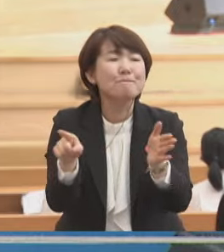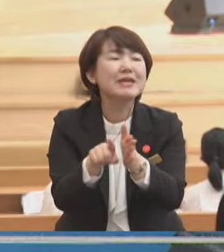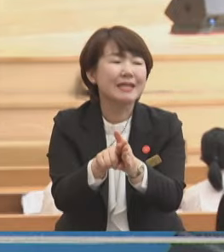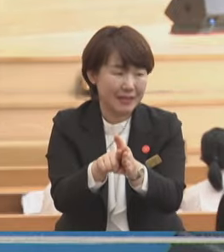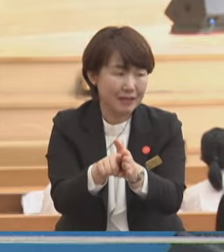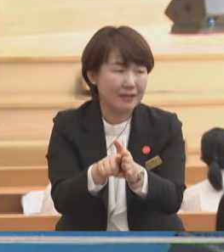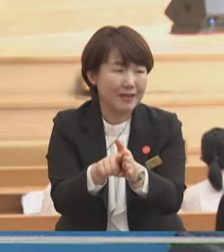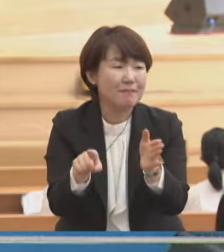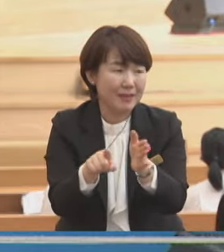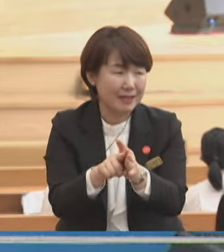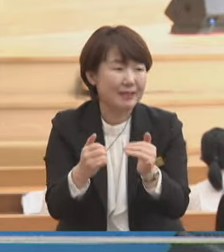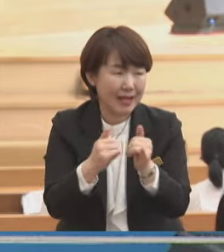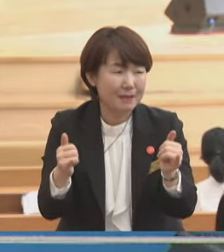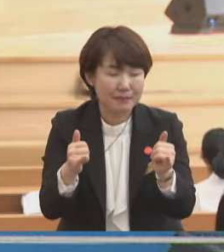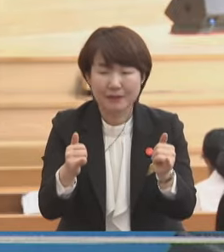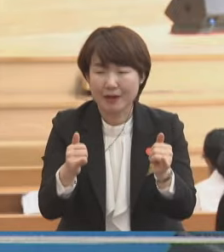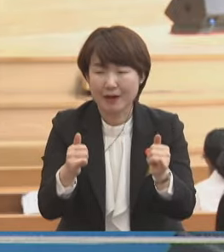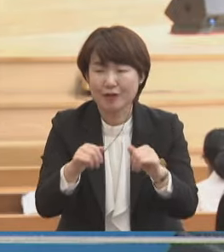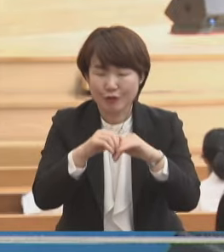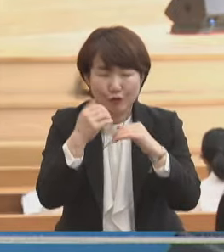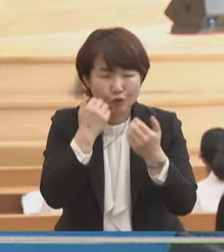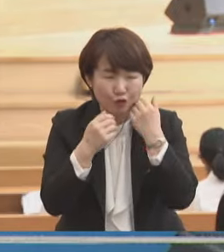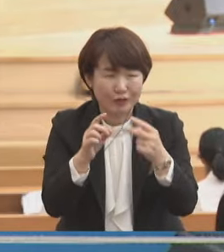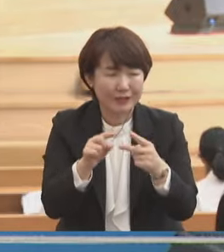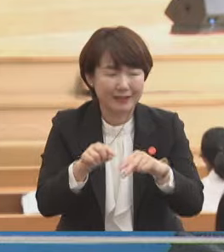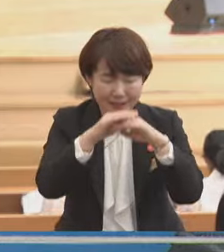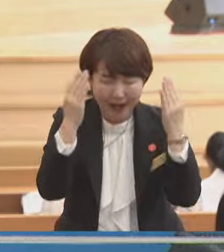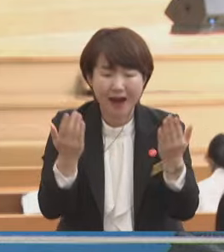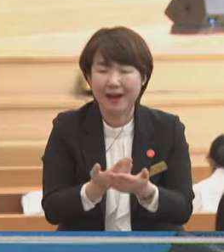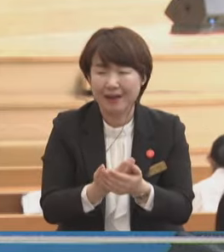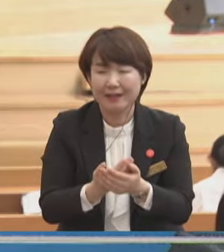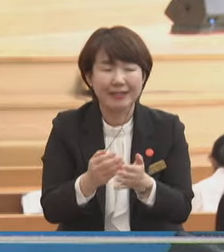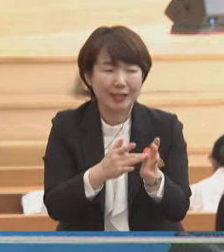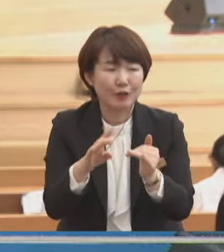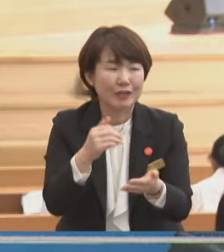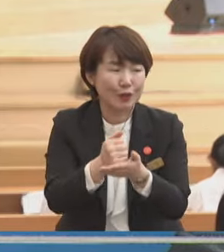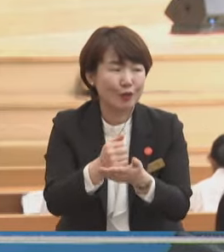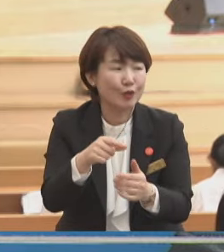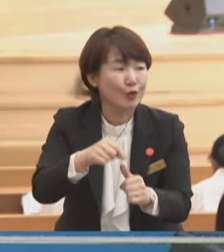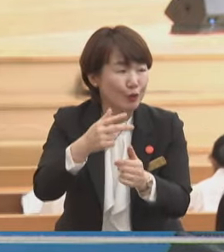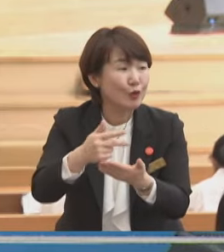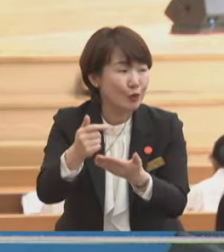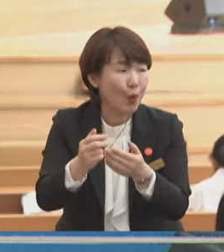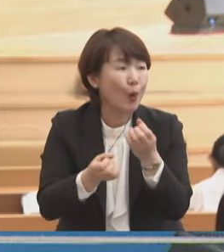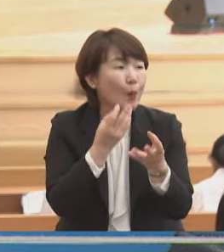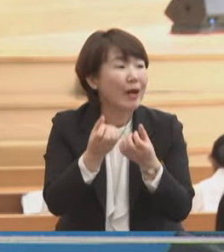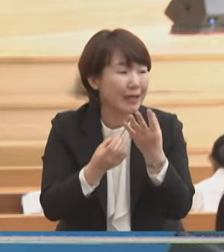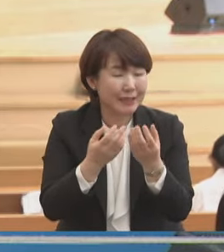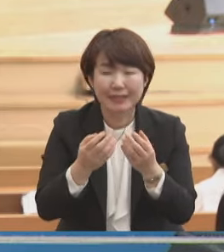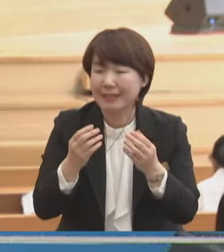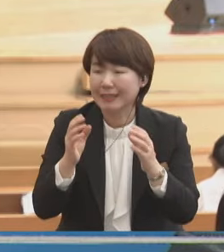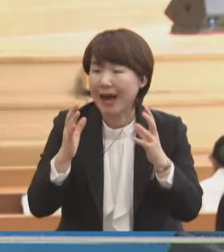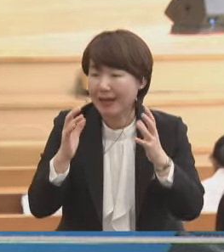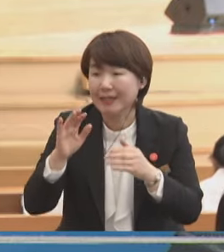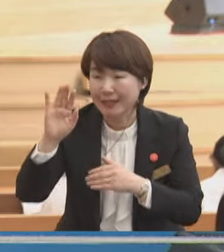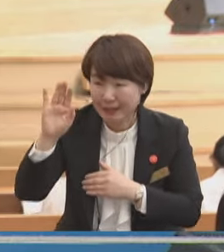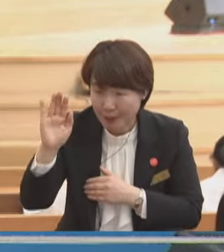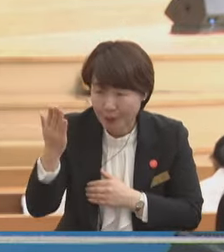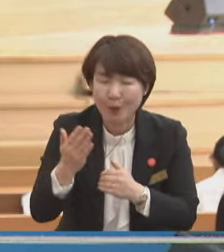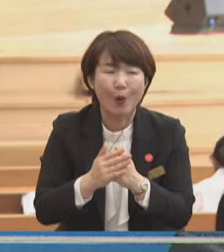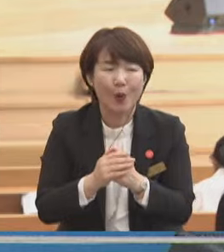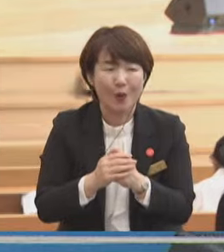있도록 예수 그리스도를 구주로 고백하는 우리 자녀들이 될 수 있도록 더 이상 미루지 않기를 주의